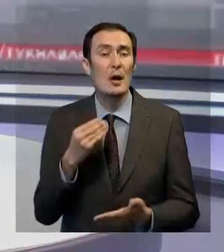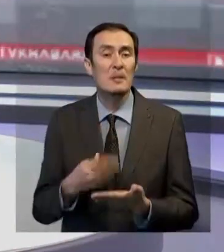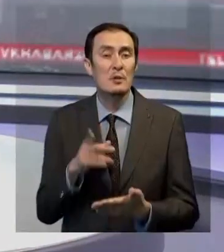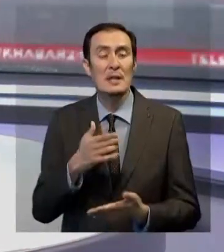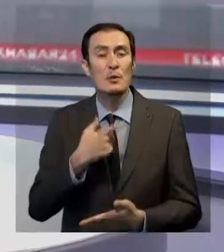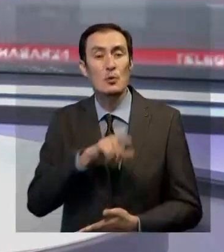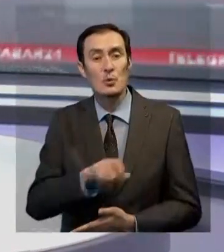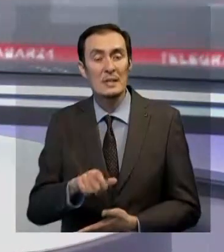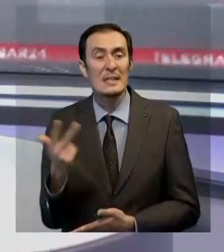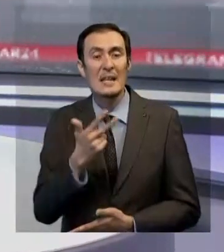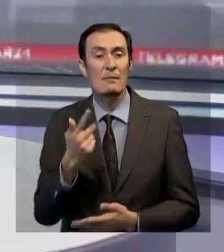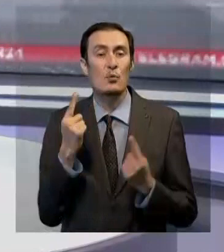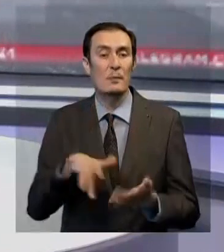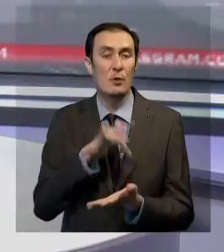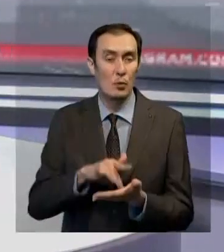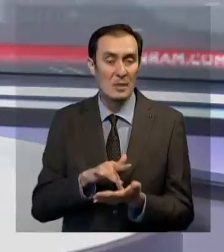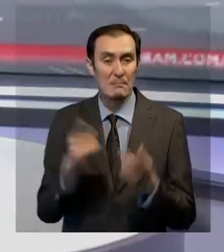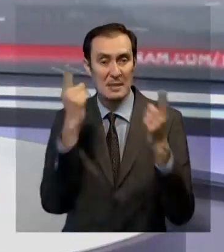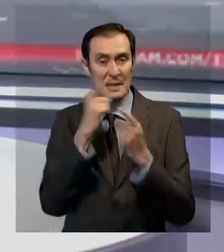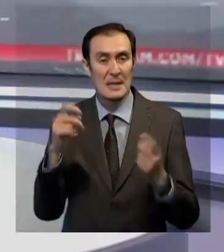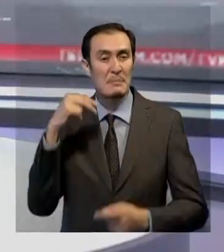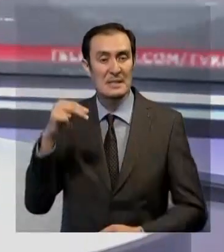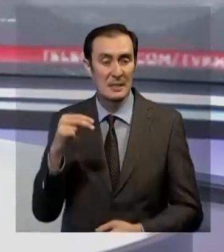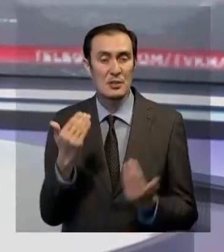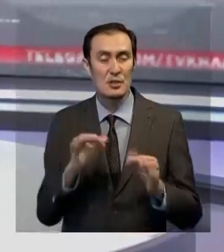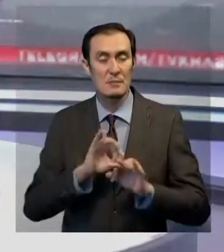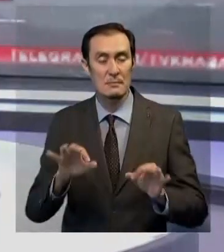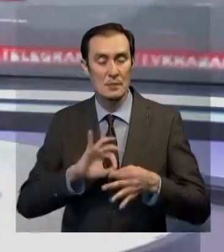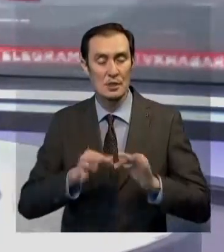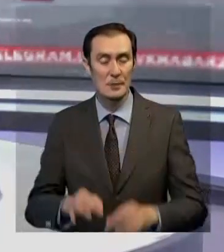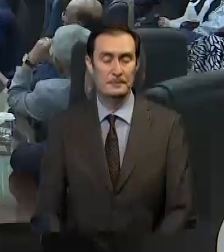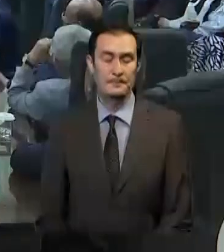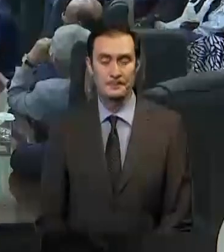для себя жители третьего мегаполиса из нового послания президента в следующем материале.